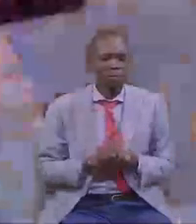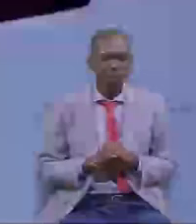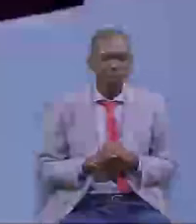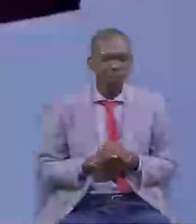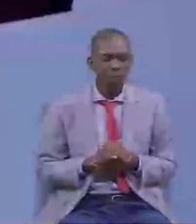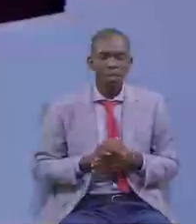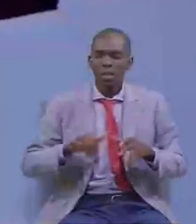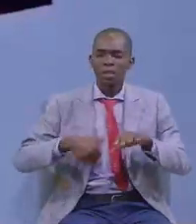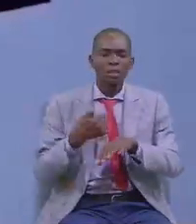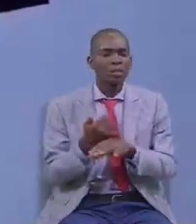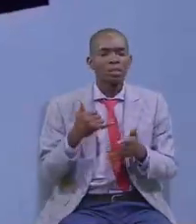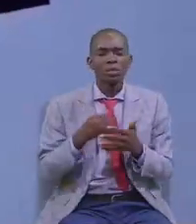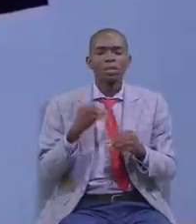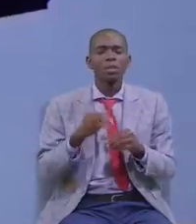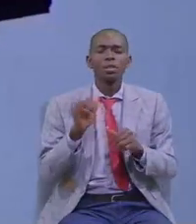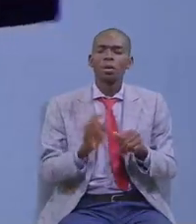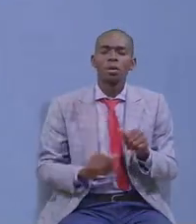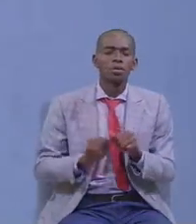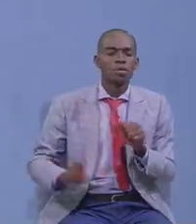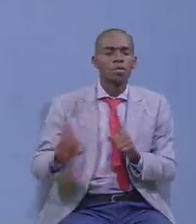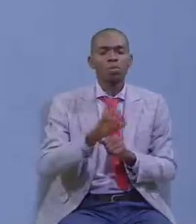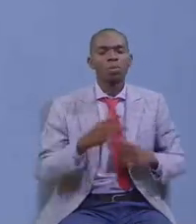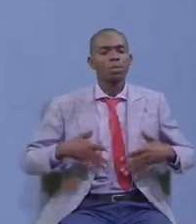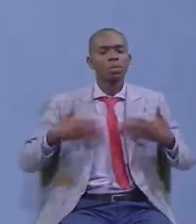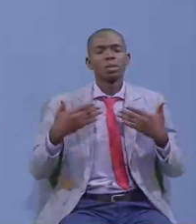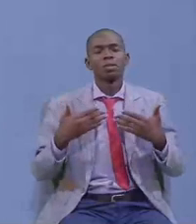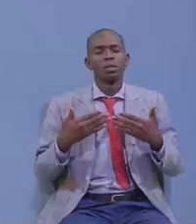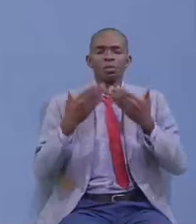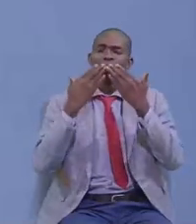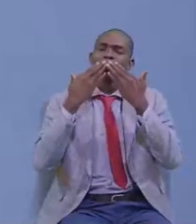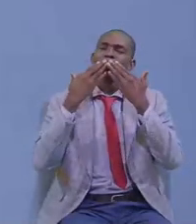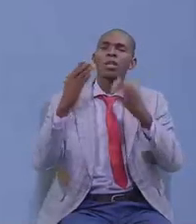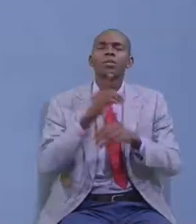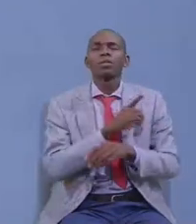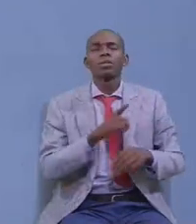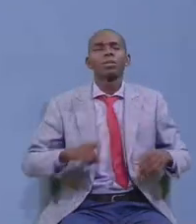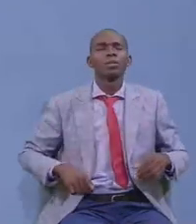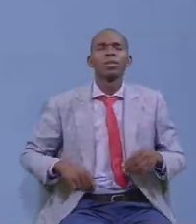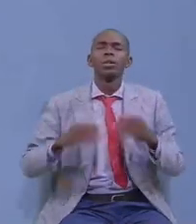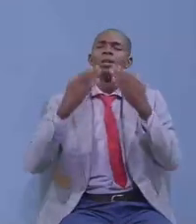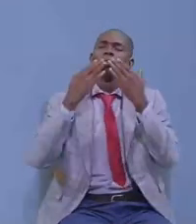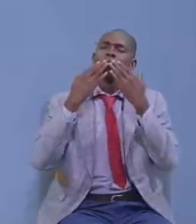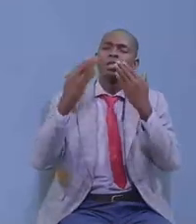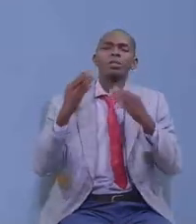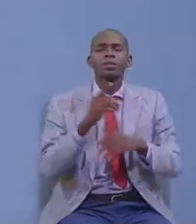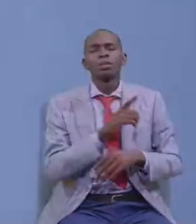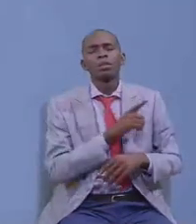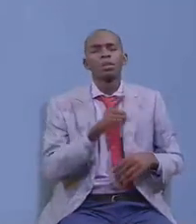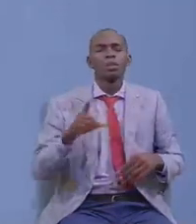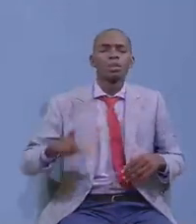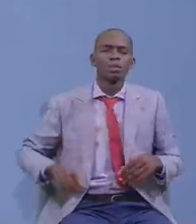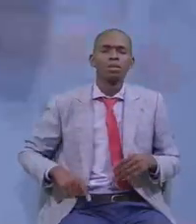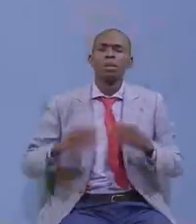Confirme-le dans chaque vie. Merci Seigneur. Merci Seigneur.